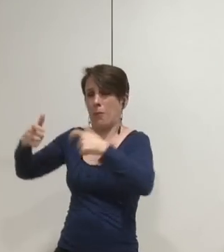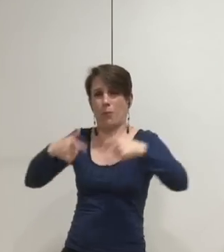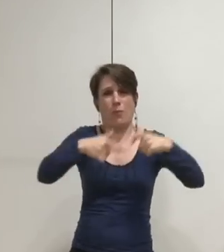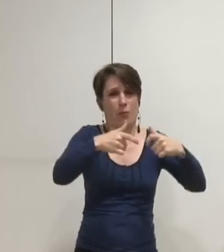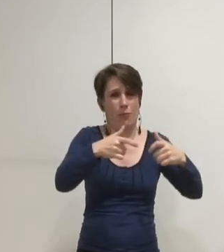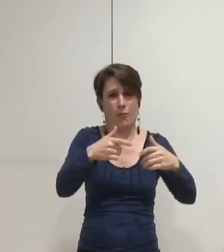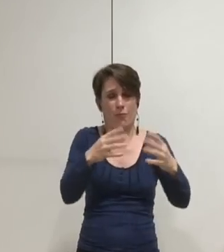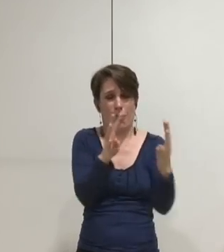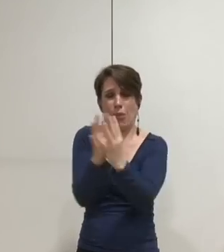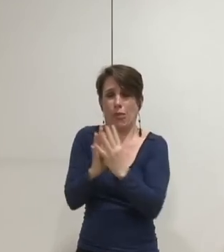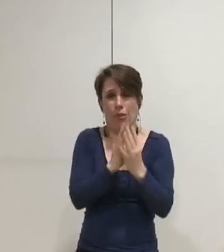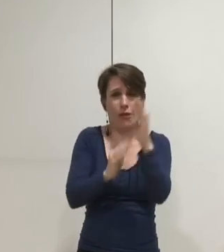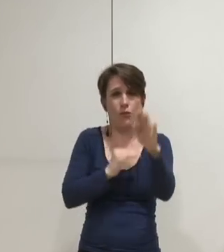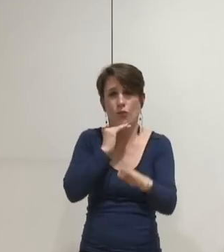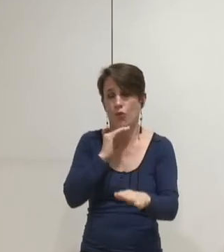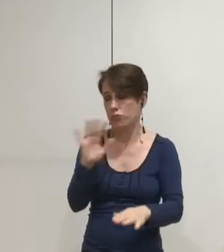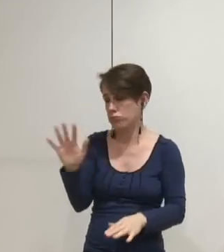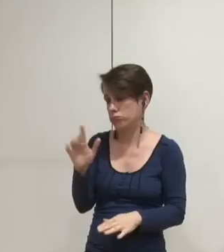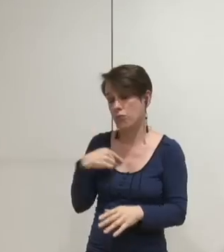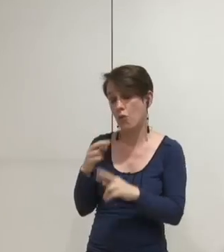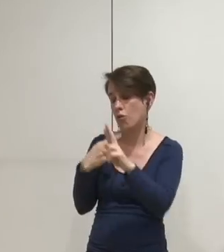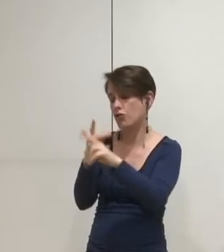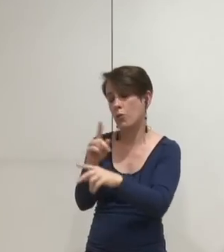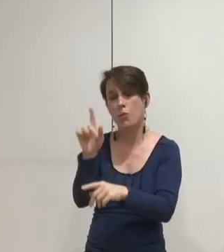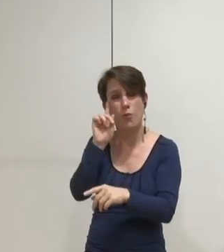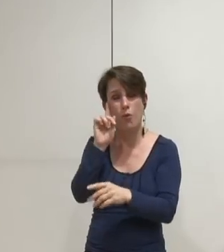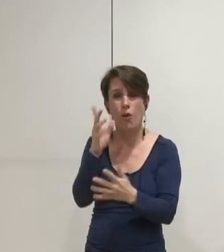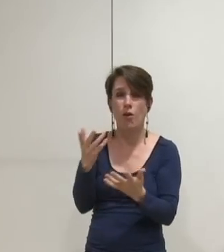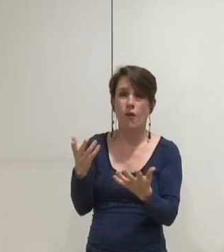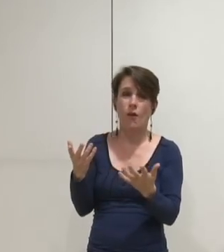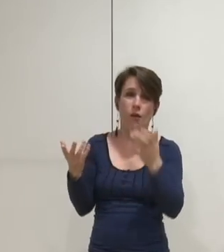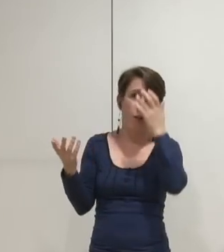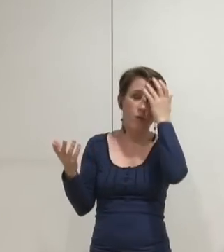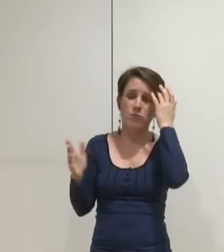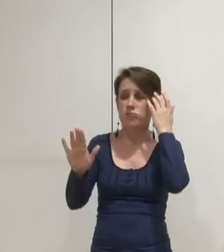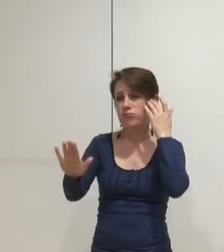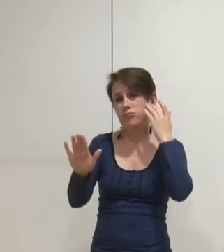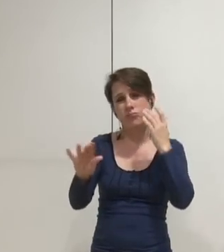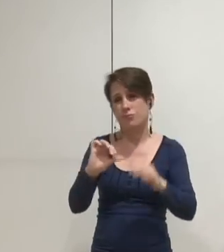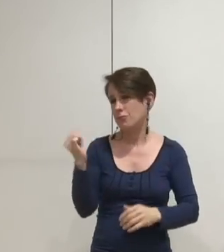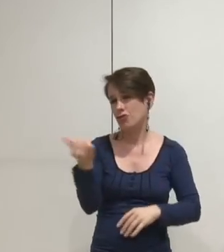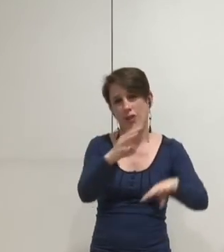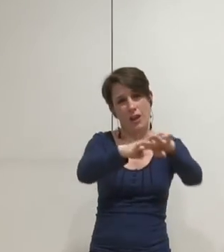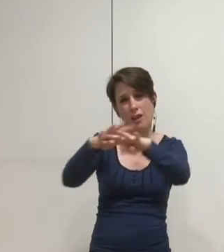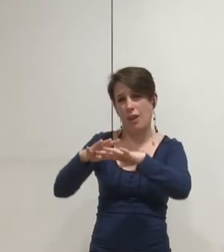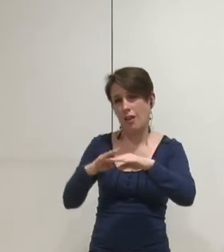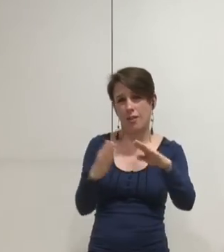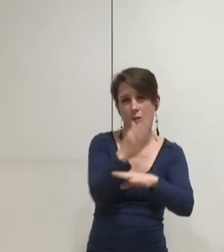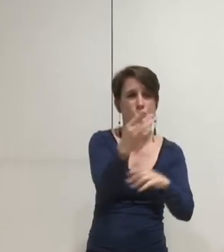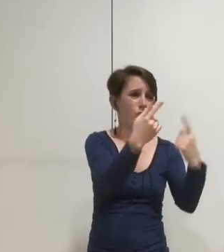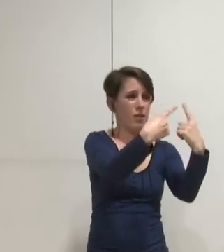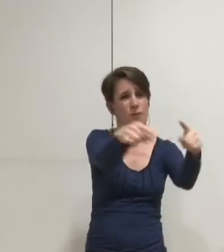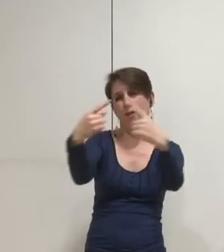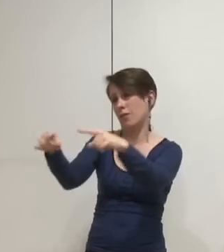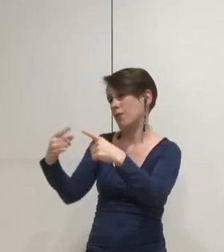donc réduction d' densité ou ou pas donc ça c'est chaque opération qui qui permet de